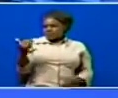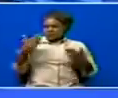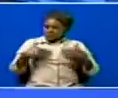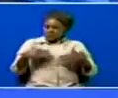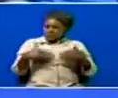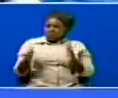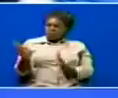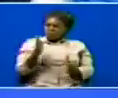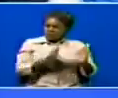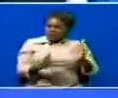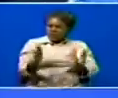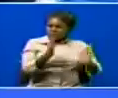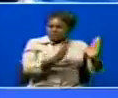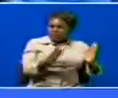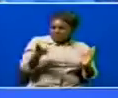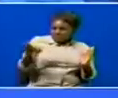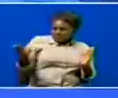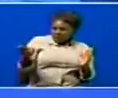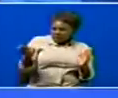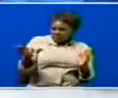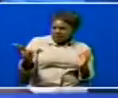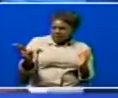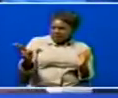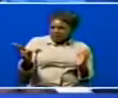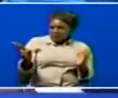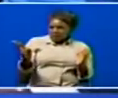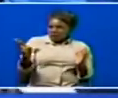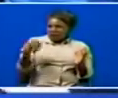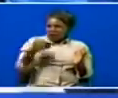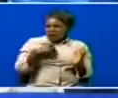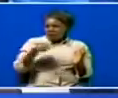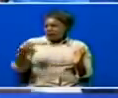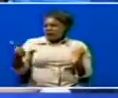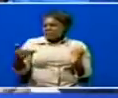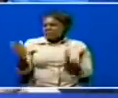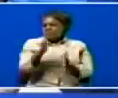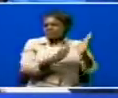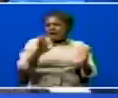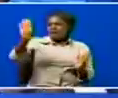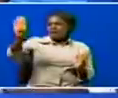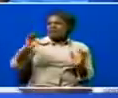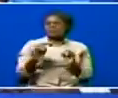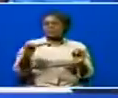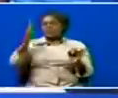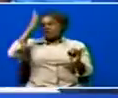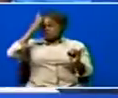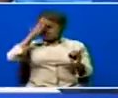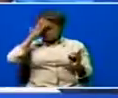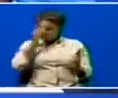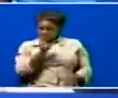waliopanga mpango huu hawakuwa na mpango mwingine, hakukuwa na plan B. Walijua huyu